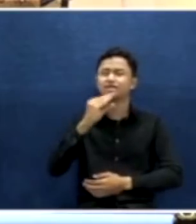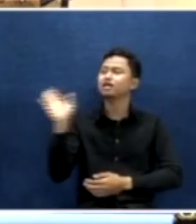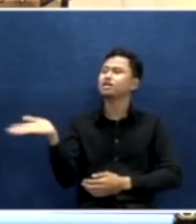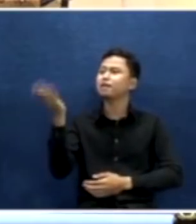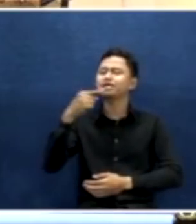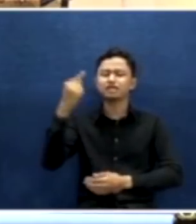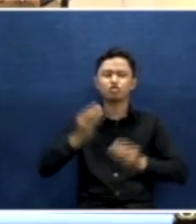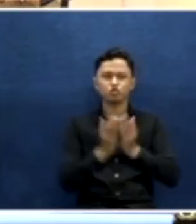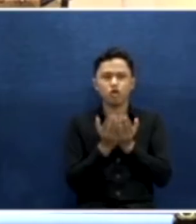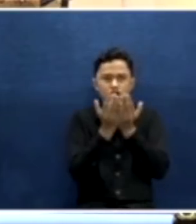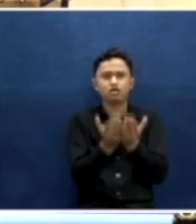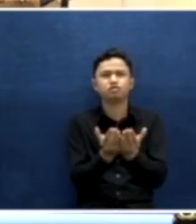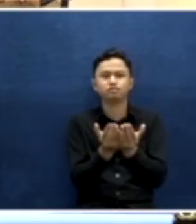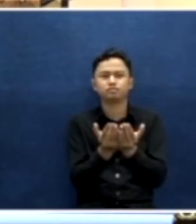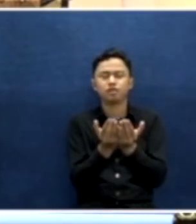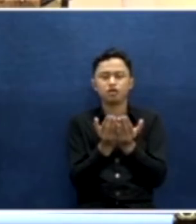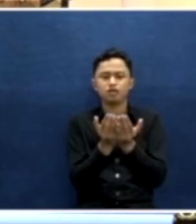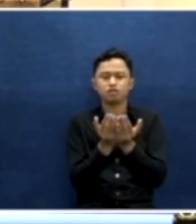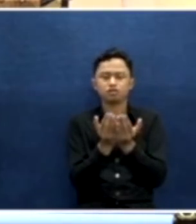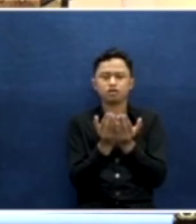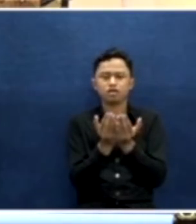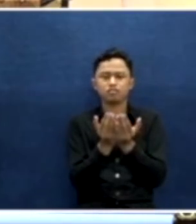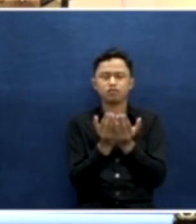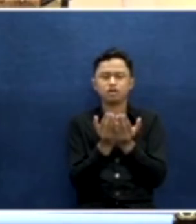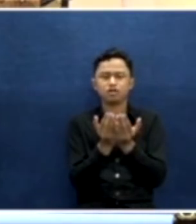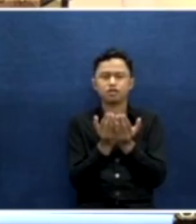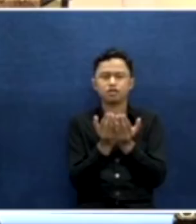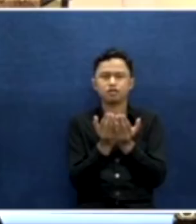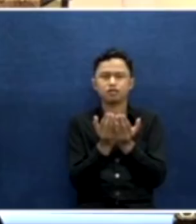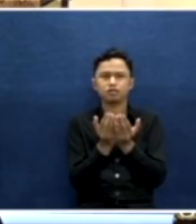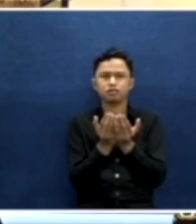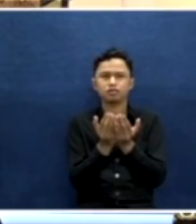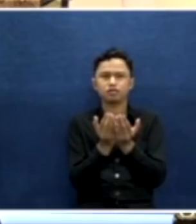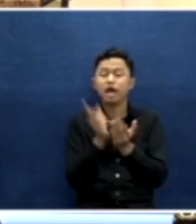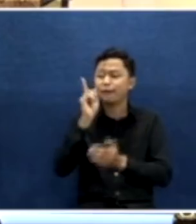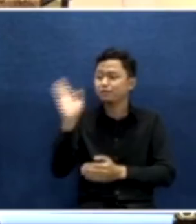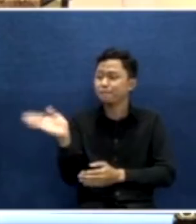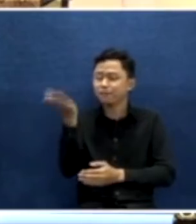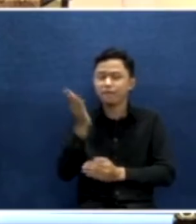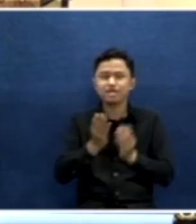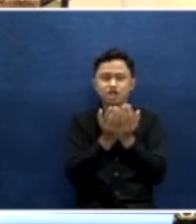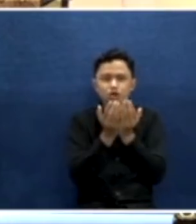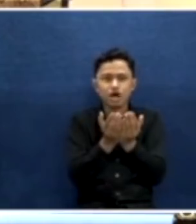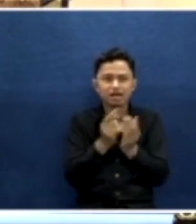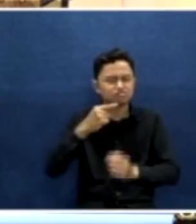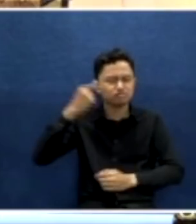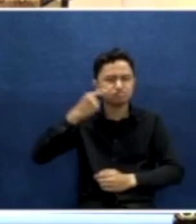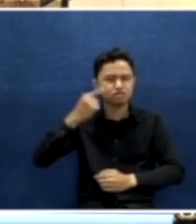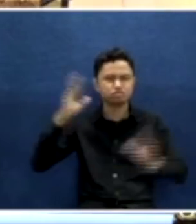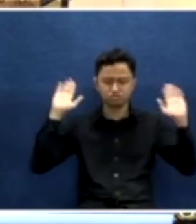inni as aluka Ilman naafi'an wa rizqon thoyyiban Kenapa Nabi merutinkan itu setiap subuh